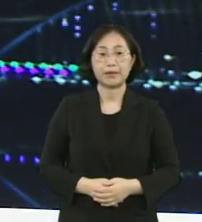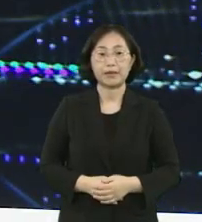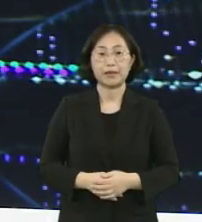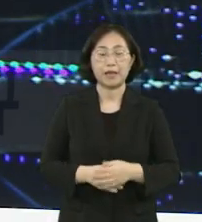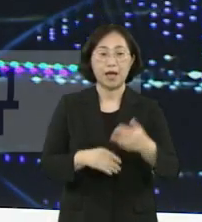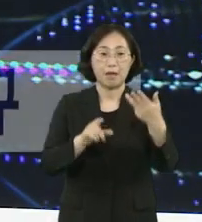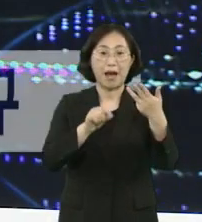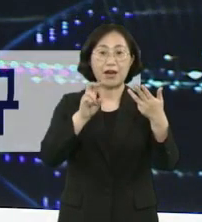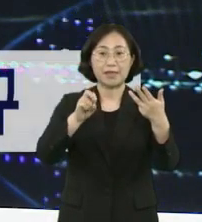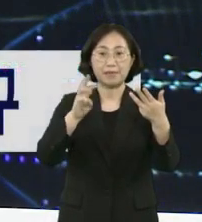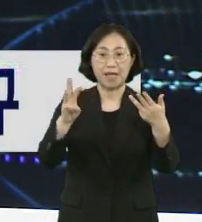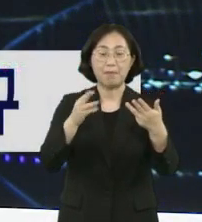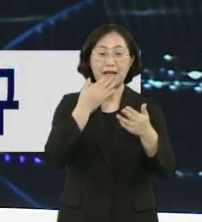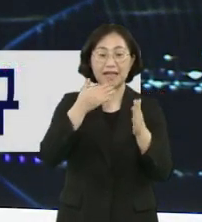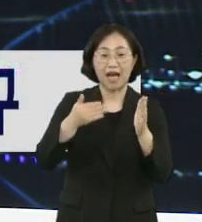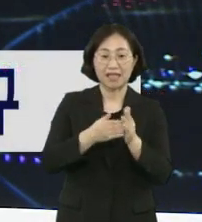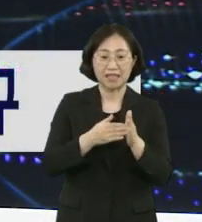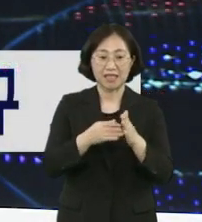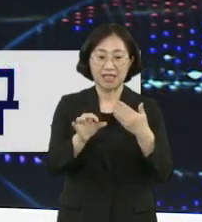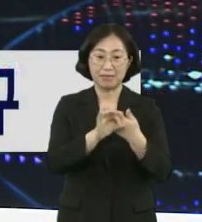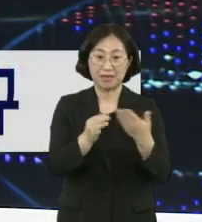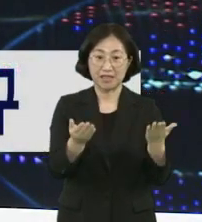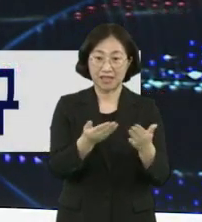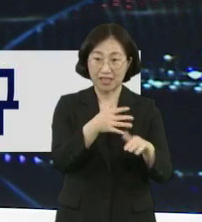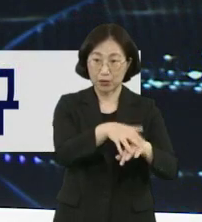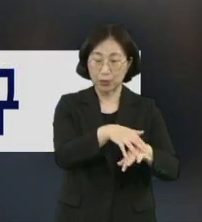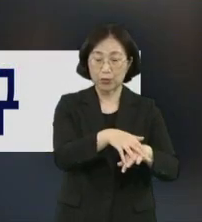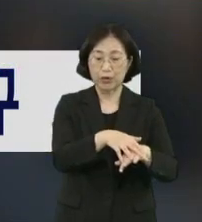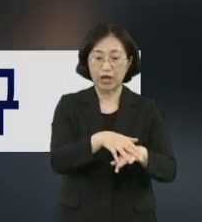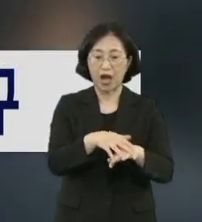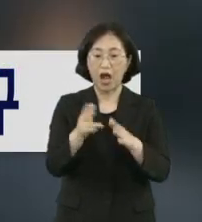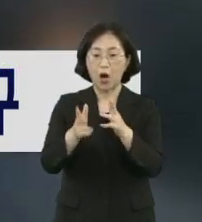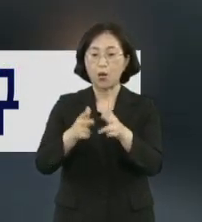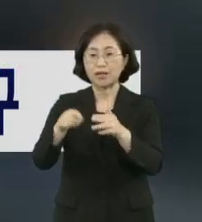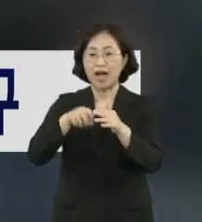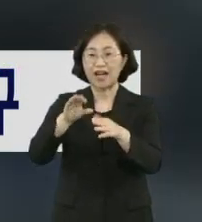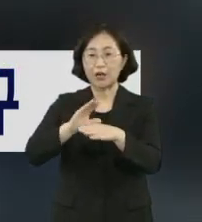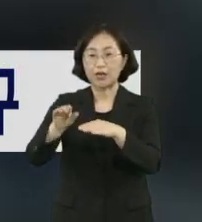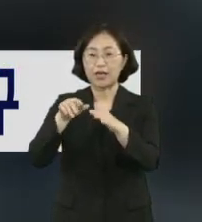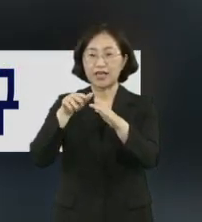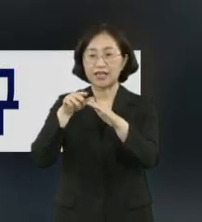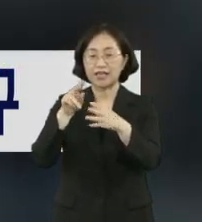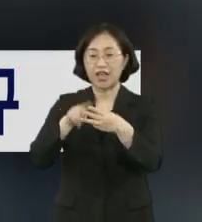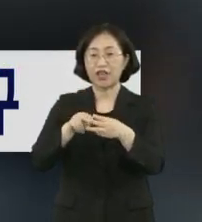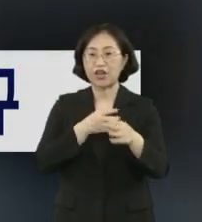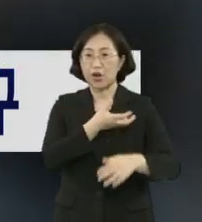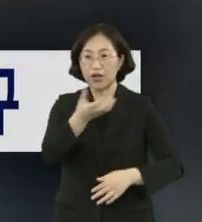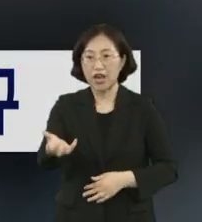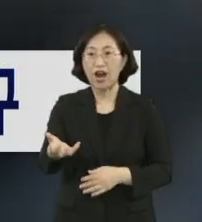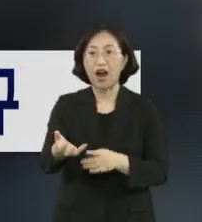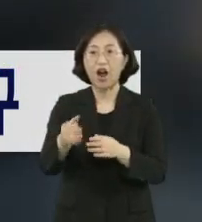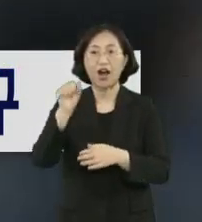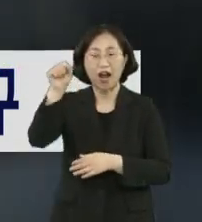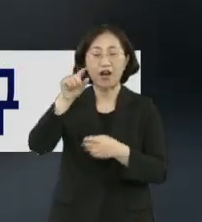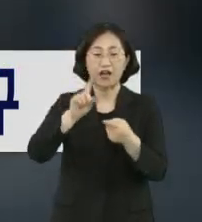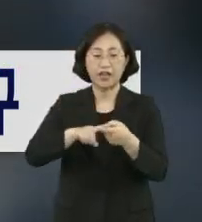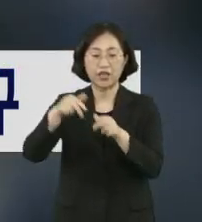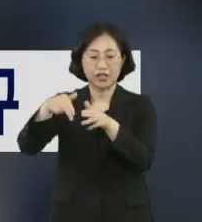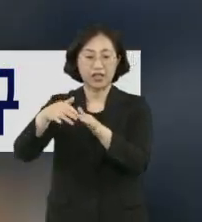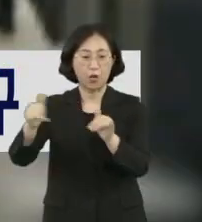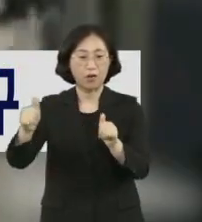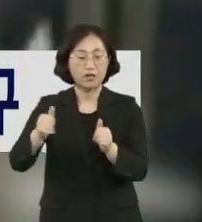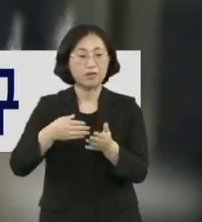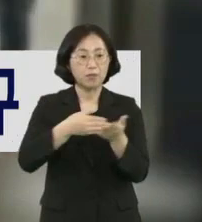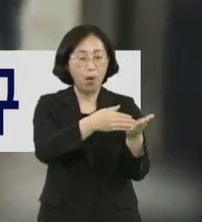지난달 23일 당진제철 비정규직 노조가 공장 내 통제센터를 점거한 것과 관련해 사측 직원들은 오늘 호소문을